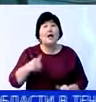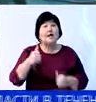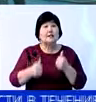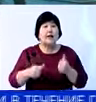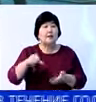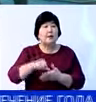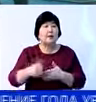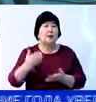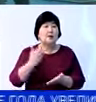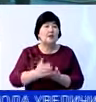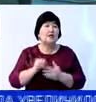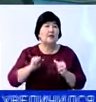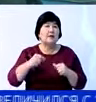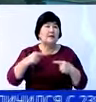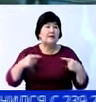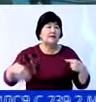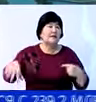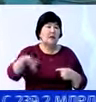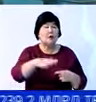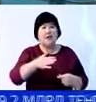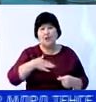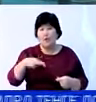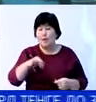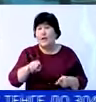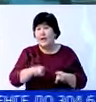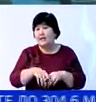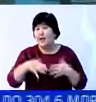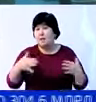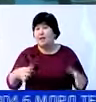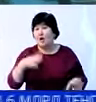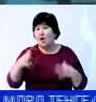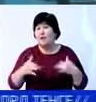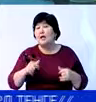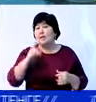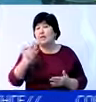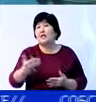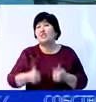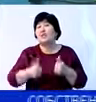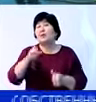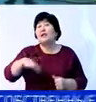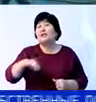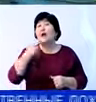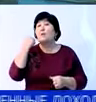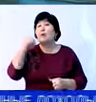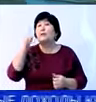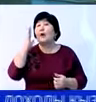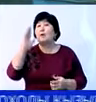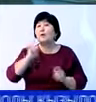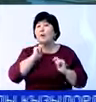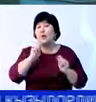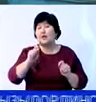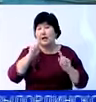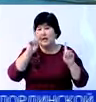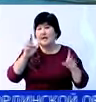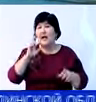соревнованиях принимают участие спортсмены из всех регионов нашей области. Это большая подготовка перед чемпионатом страны. Победители будут удостоены